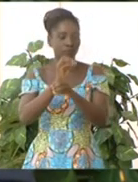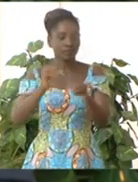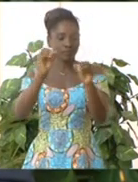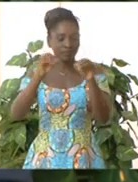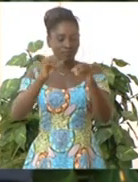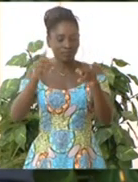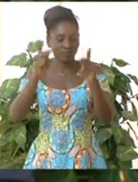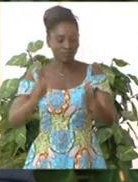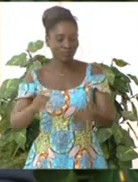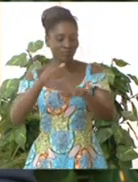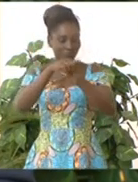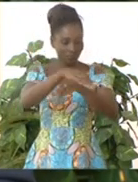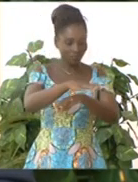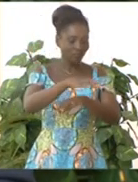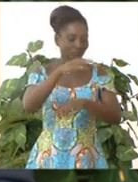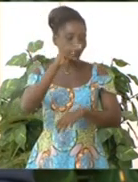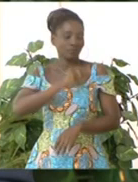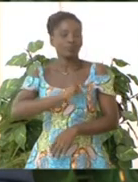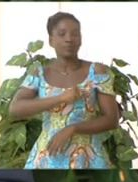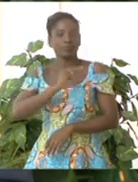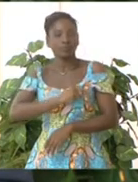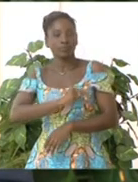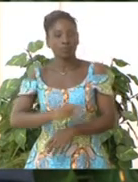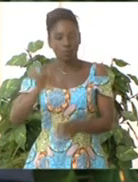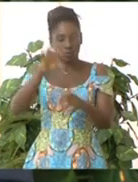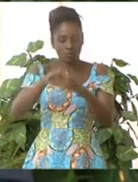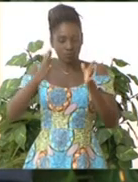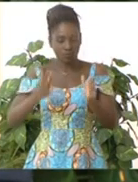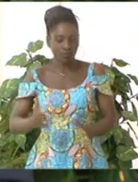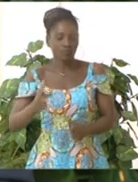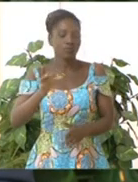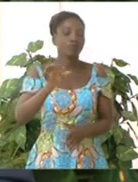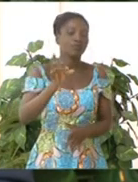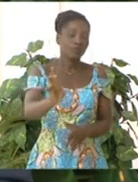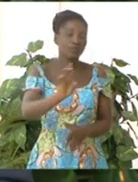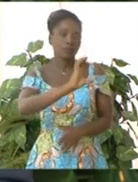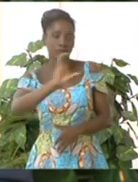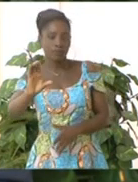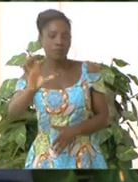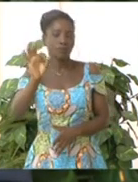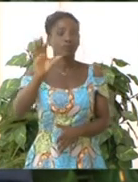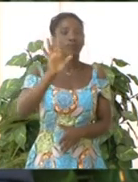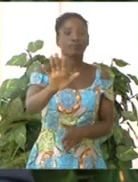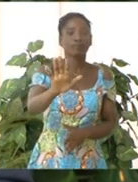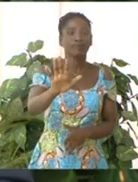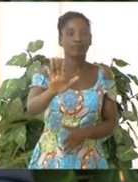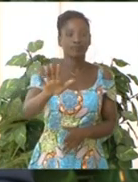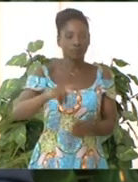votants 795 taux de participation